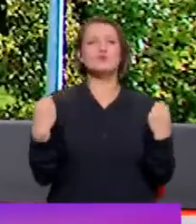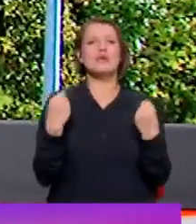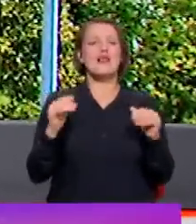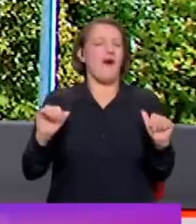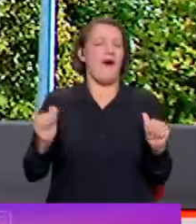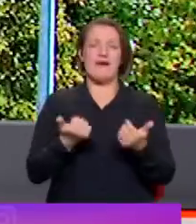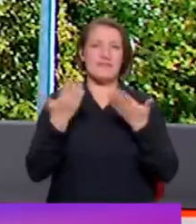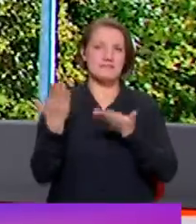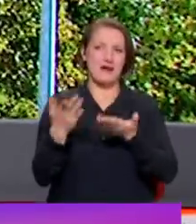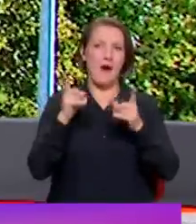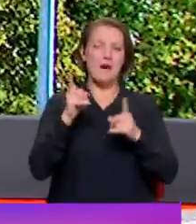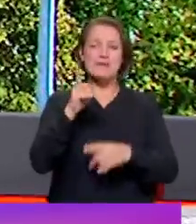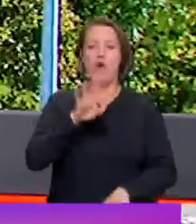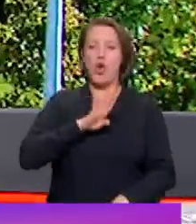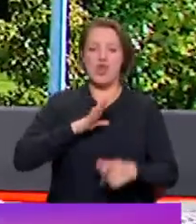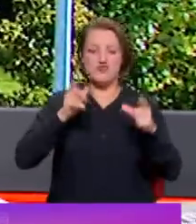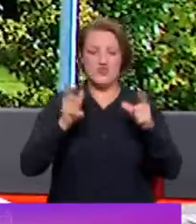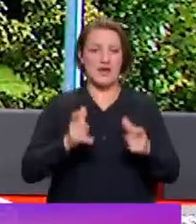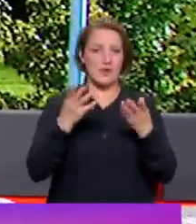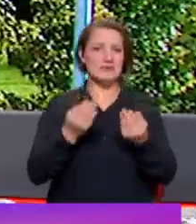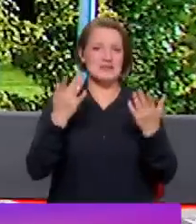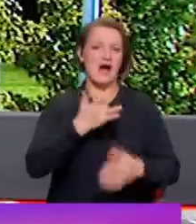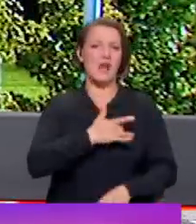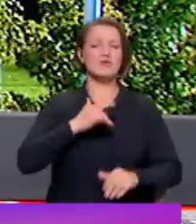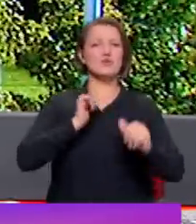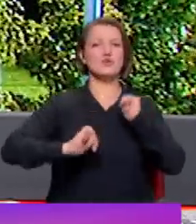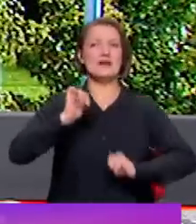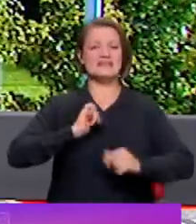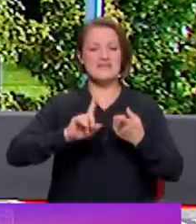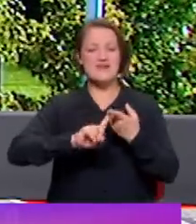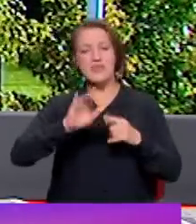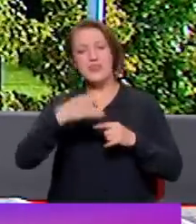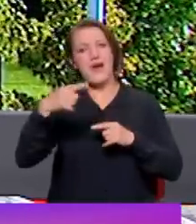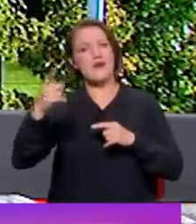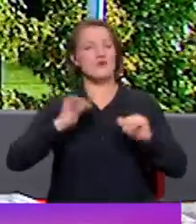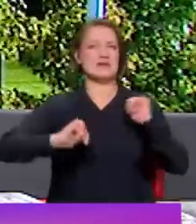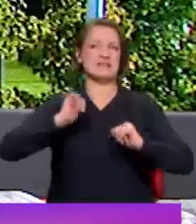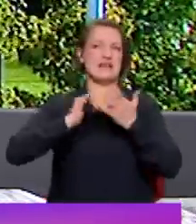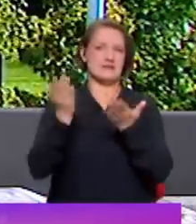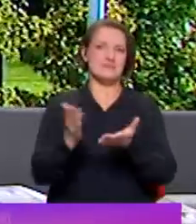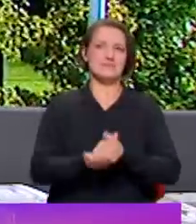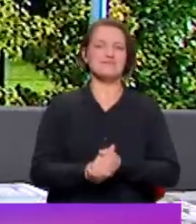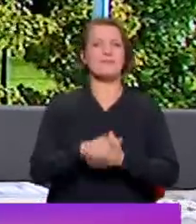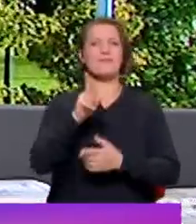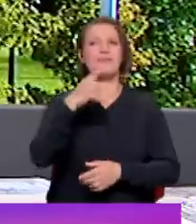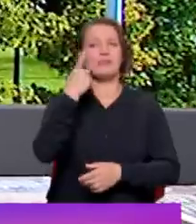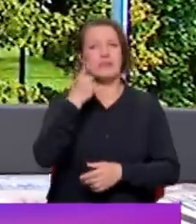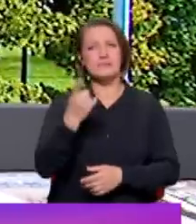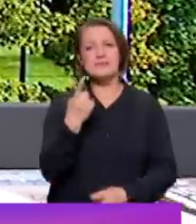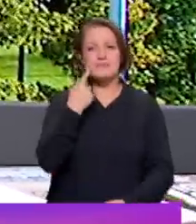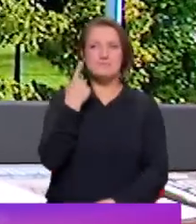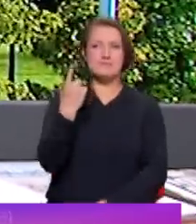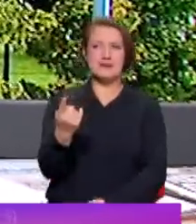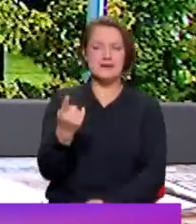bir unsuru oranın bir öğrenci şehri olması Anadolu Üniversitesi ve ve diğer üniversiteler Dolayısıyla aslında bir de